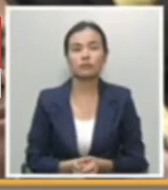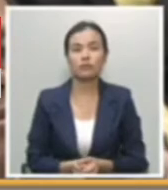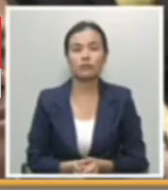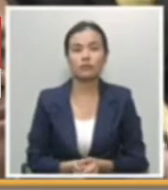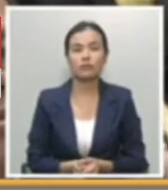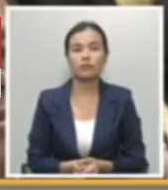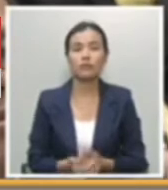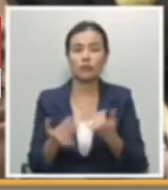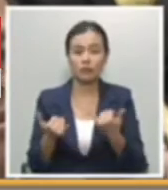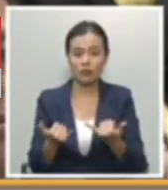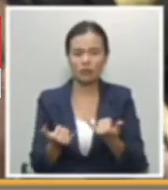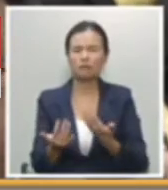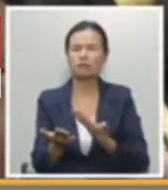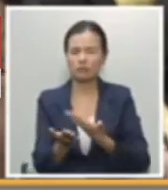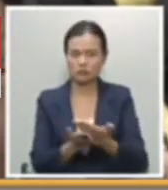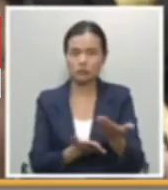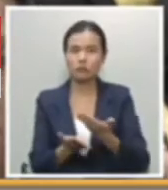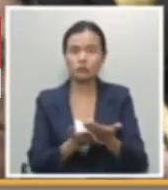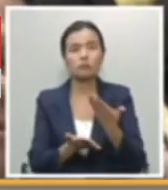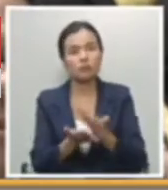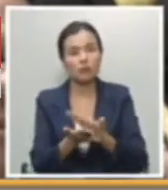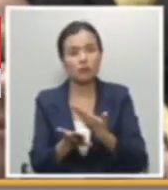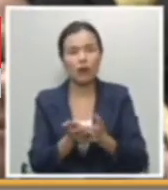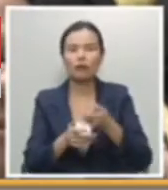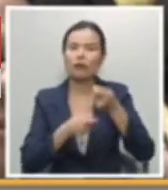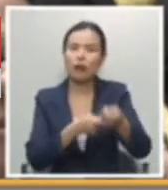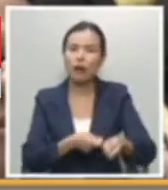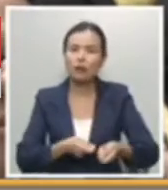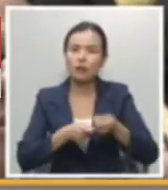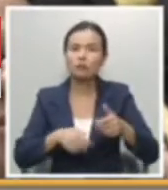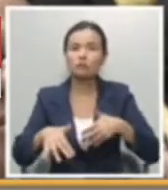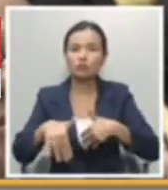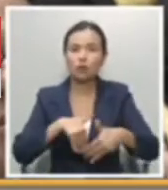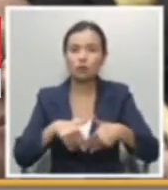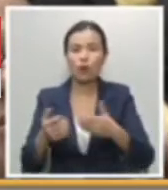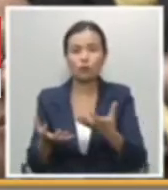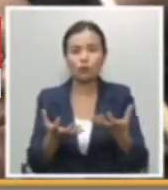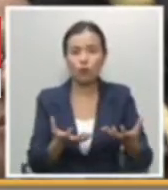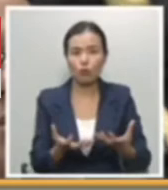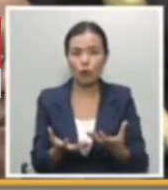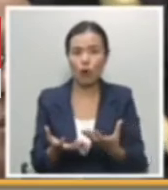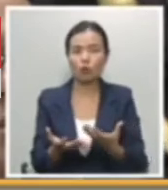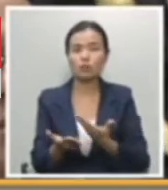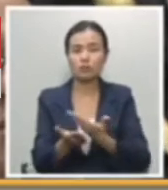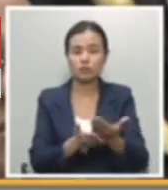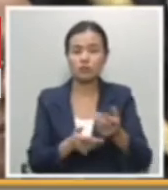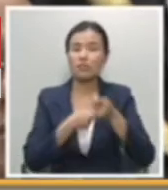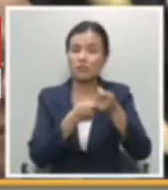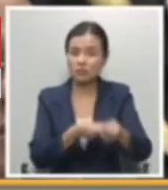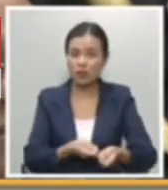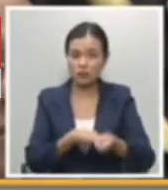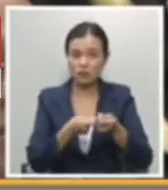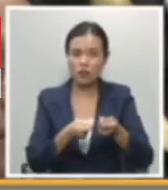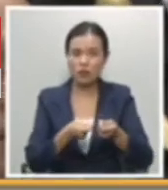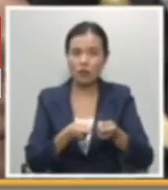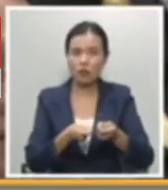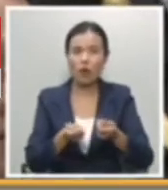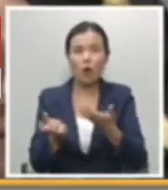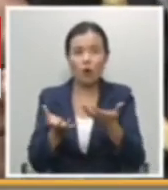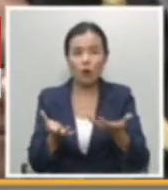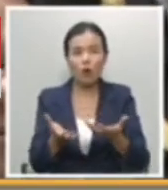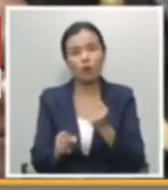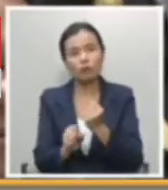ขณะนี้กำลังซื้อโดยเฉพาะยิ่งภาคเกษตรกรราคาสินค้าหลักของการเกษตรนั้นตกต่ำมาโดยตลอ